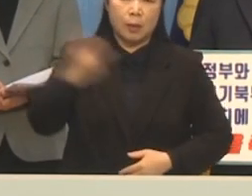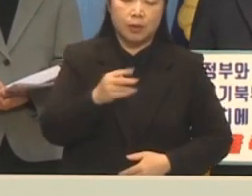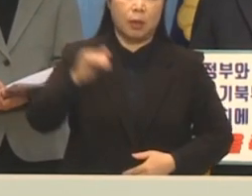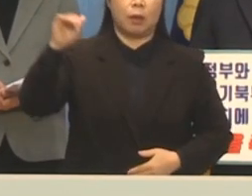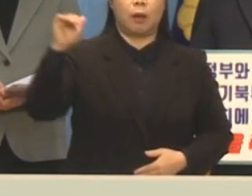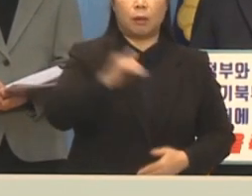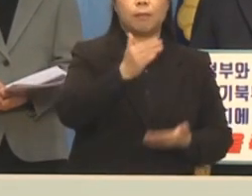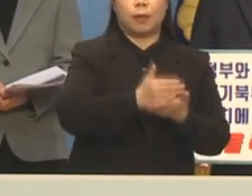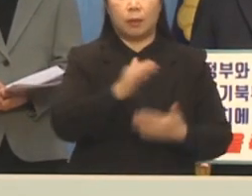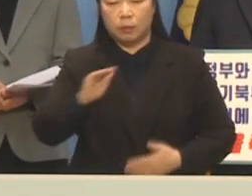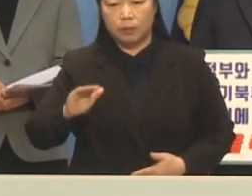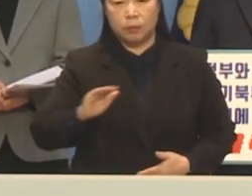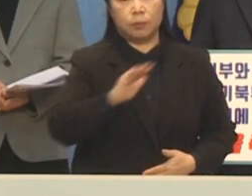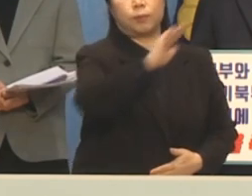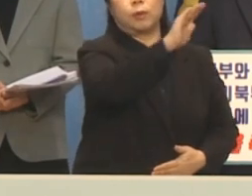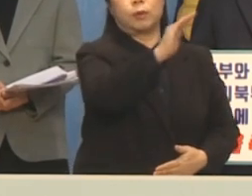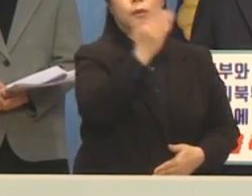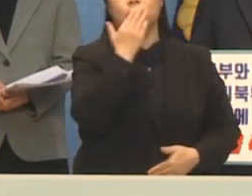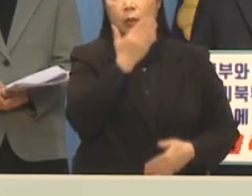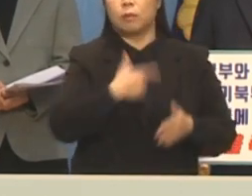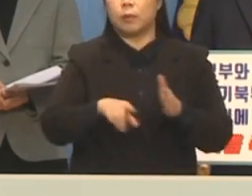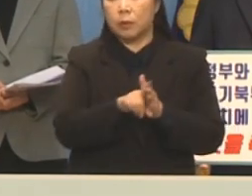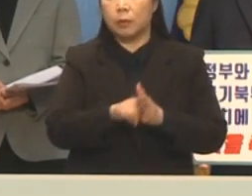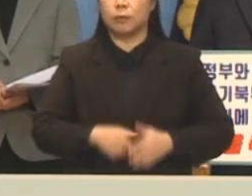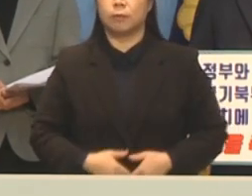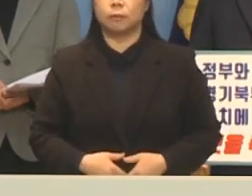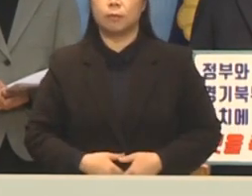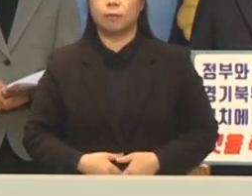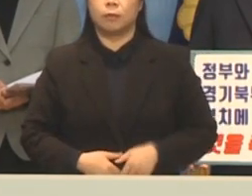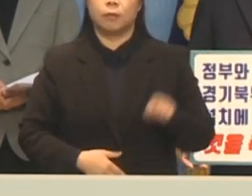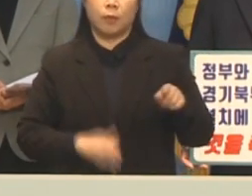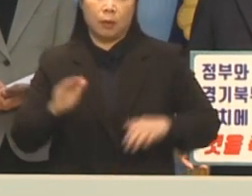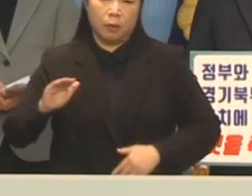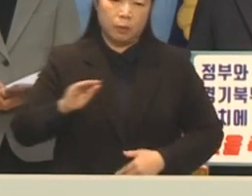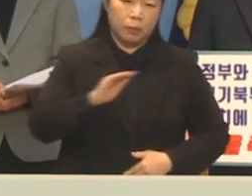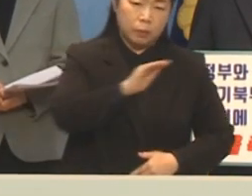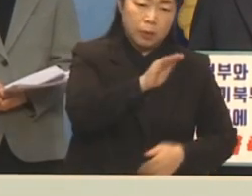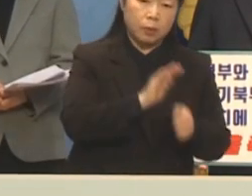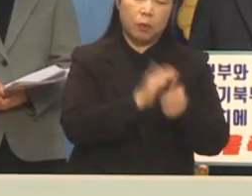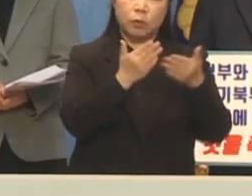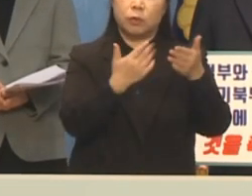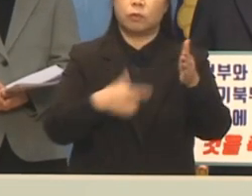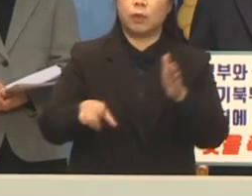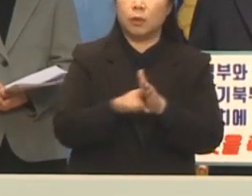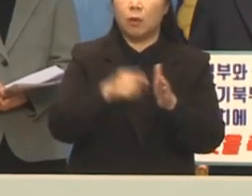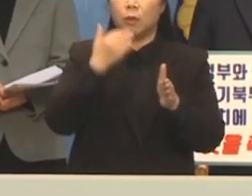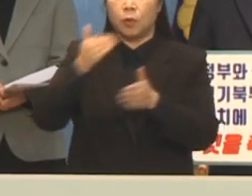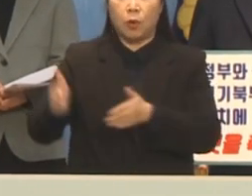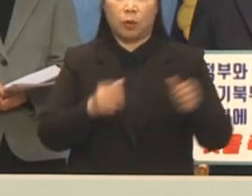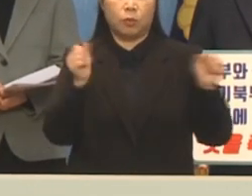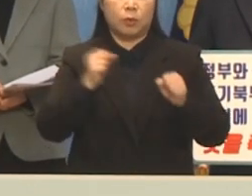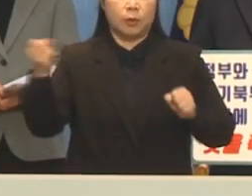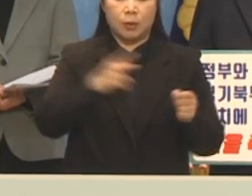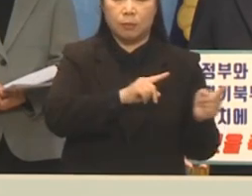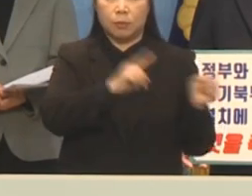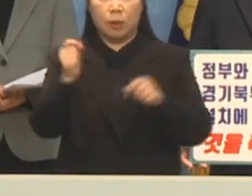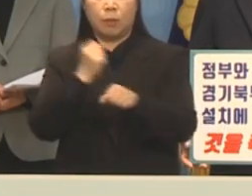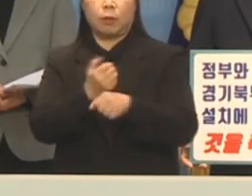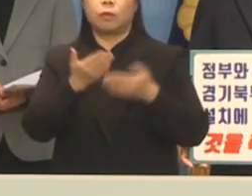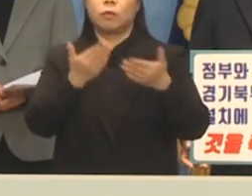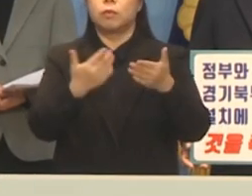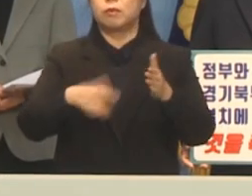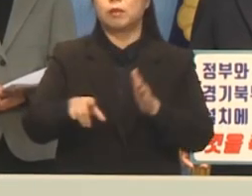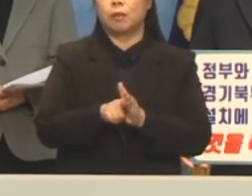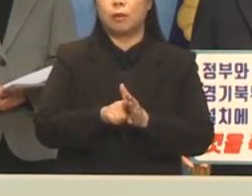막고 발돋움할 수 있기를 바라고 바로 그 일을 할 수 있는 경기 북부를 다시 뛰도록 하는 것이 바로